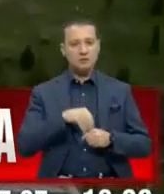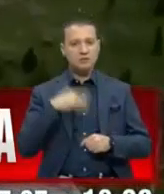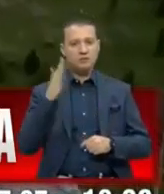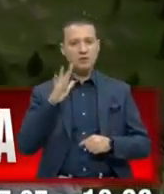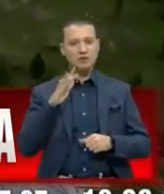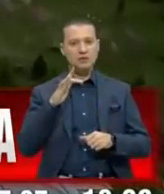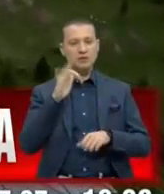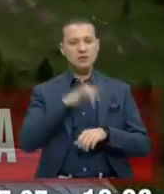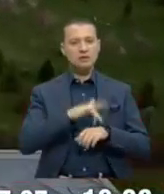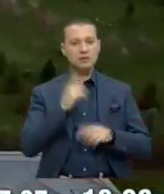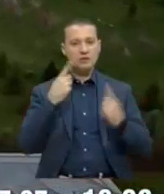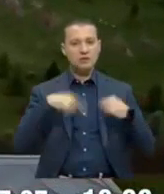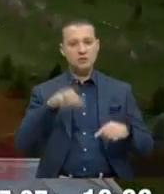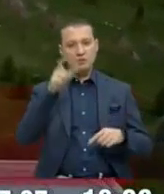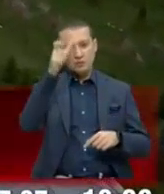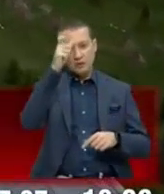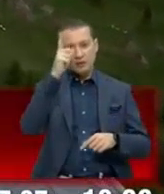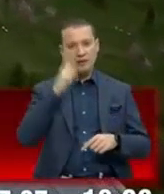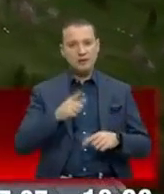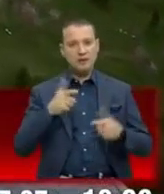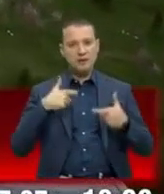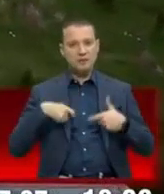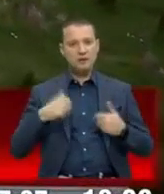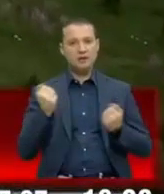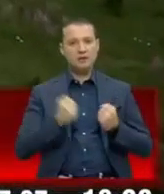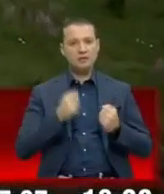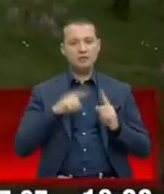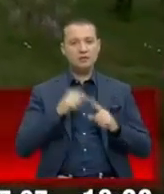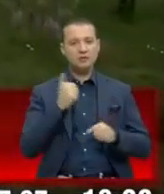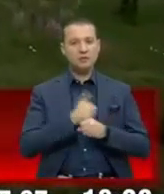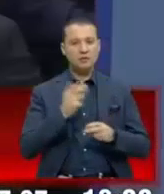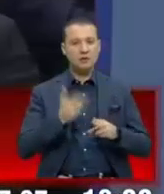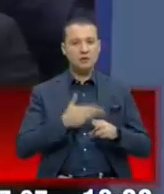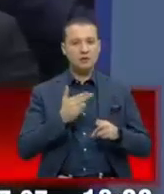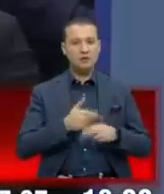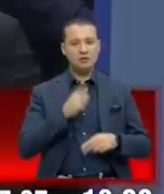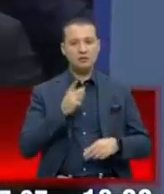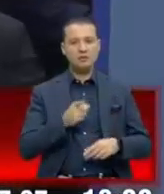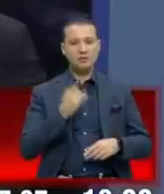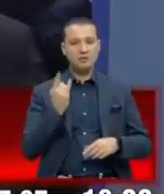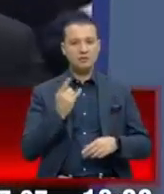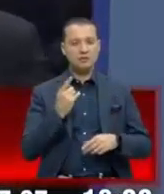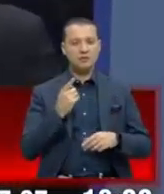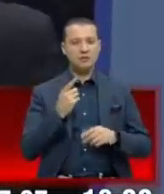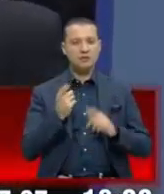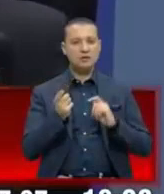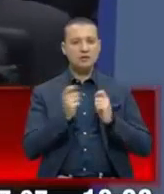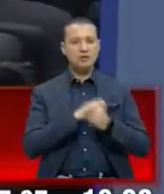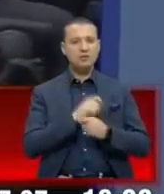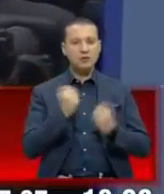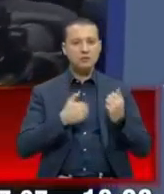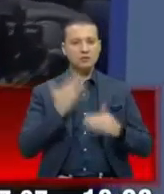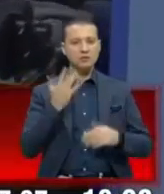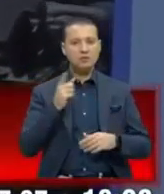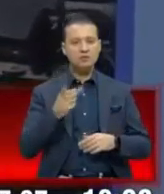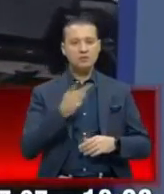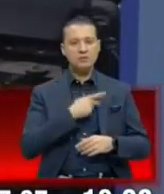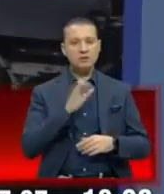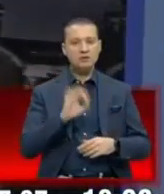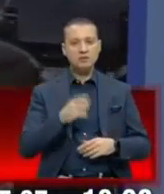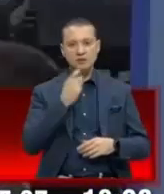da Beştepe'nin etrafında Türkiye'nin ilk yerli otomobili TOGG'u test etti. Devrim otomobilinden sonra bize